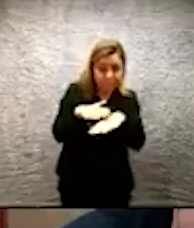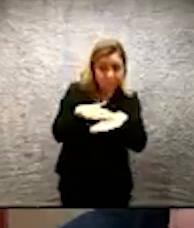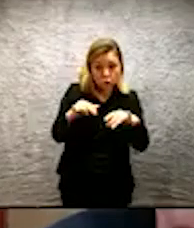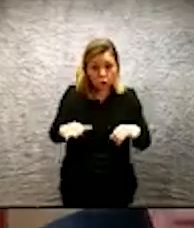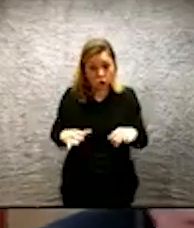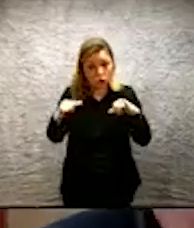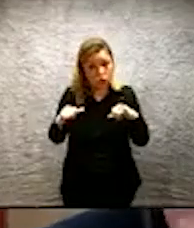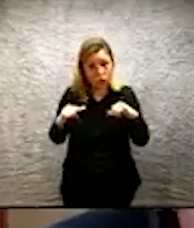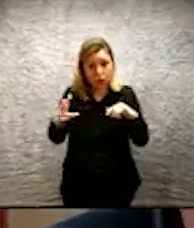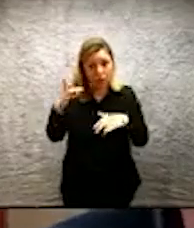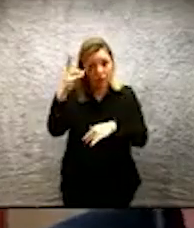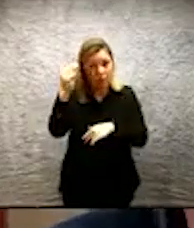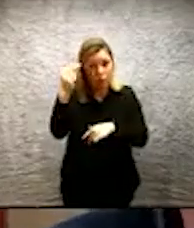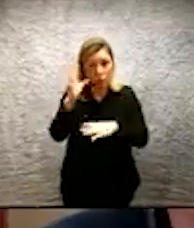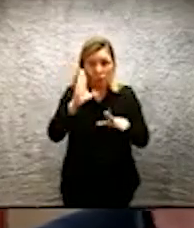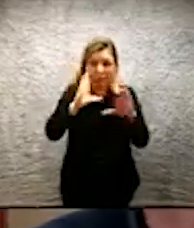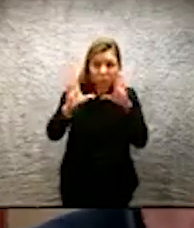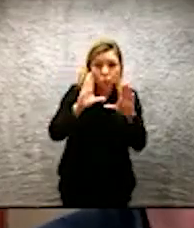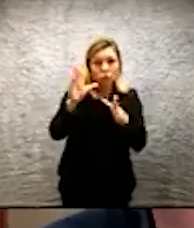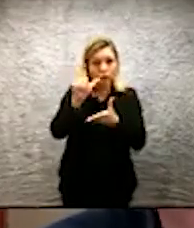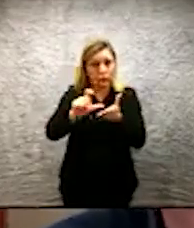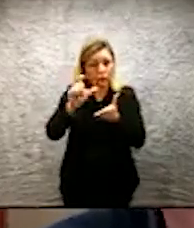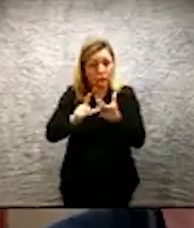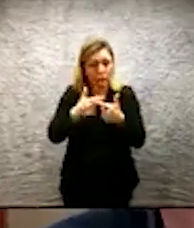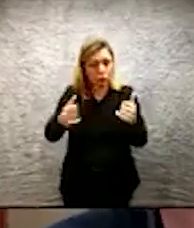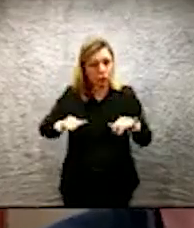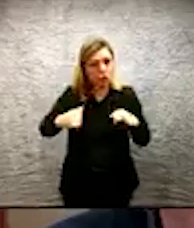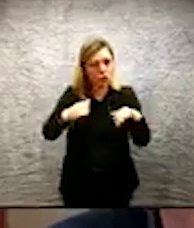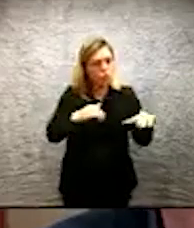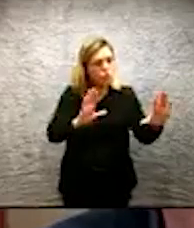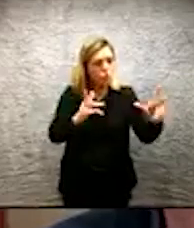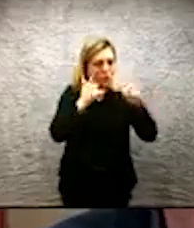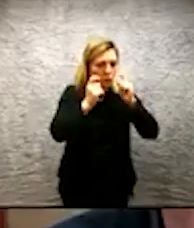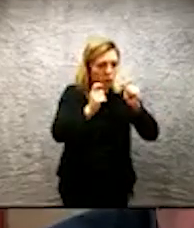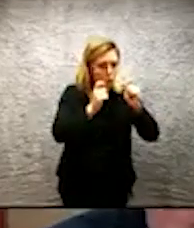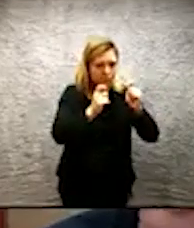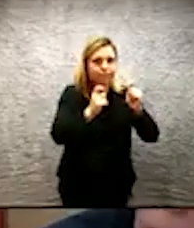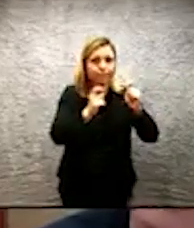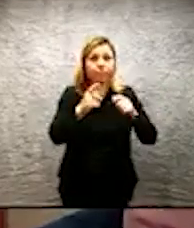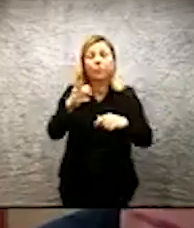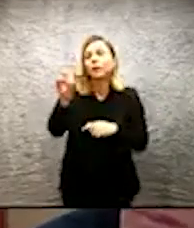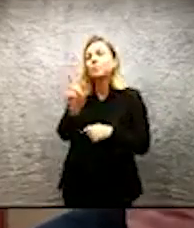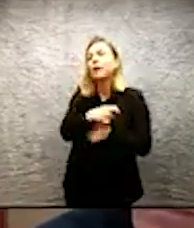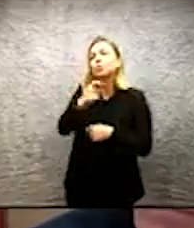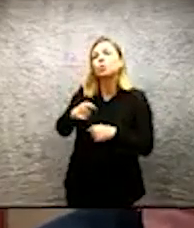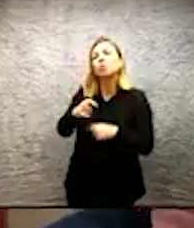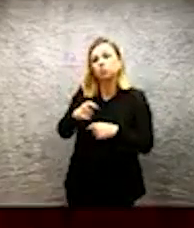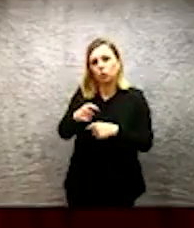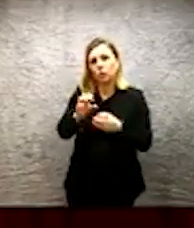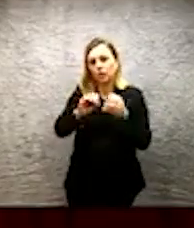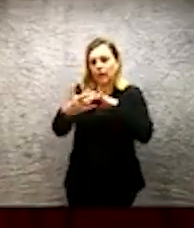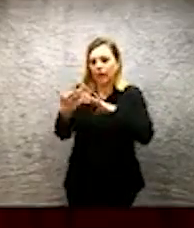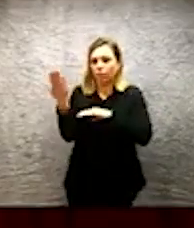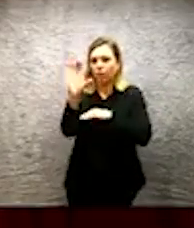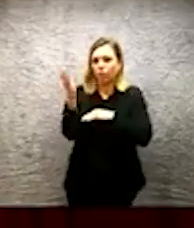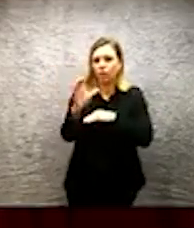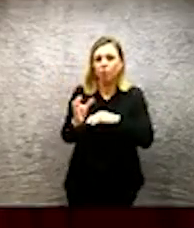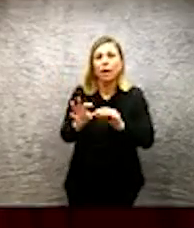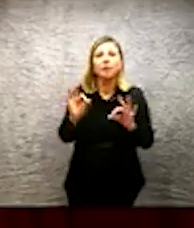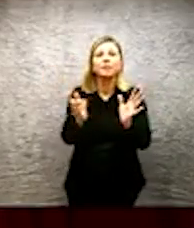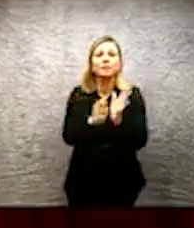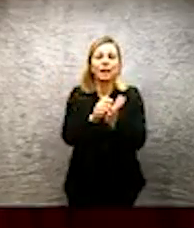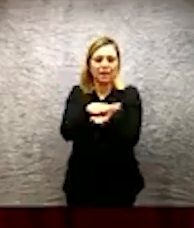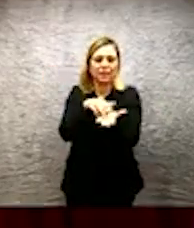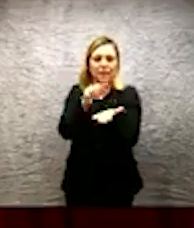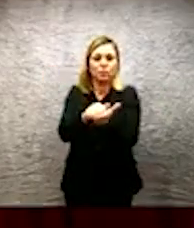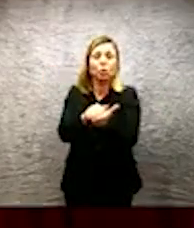l'importance de ne pas faire n'importe quoi sur les réseaux sociaux pour nos jeunes. Et de toute façon, ce sera mis en ligne en fait, parce qu'au moment des inscriptions sur le portail famille, je